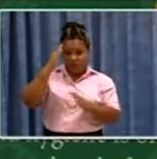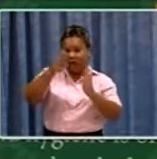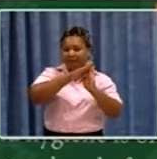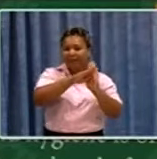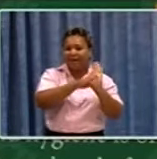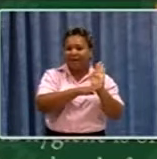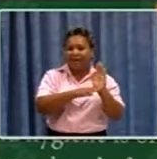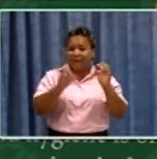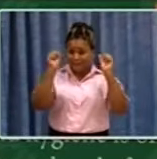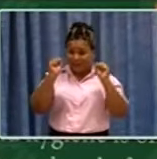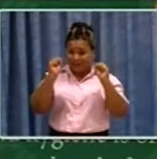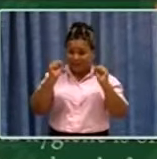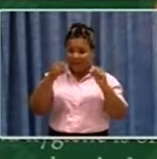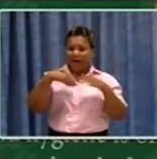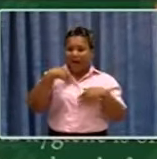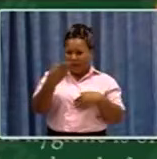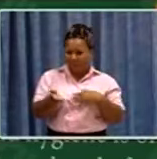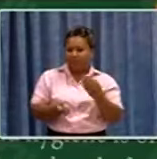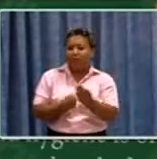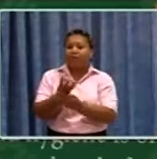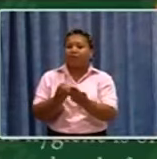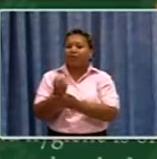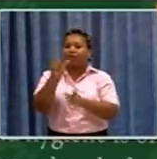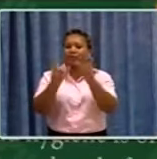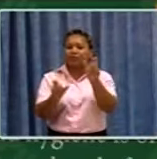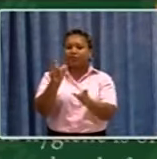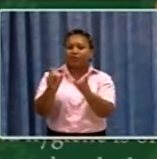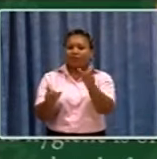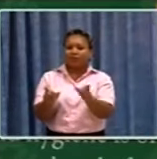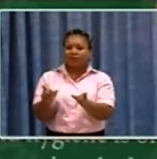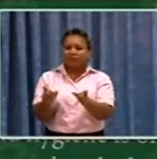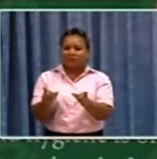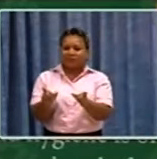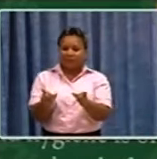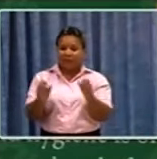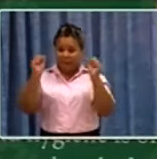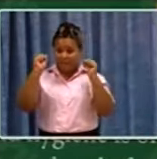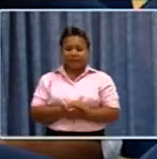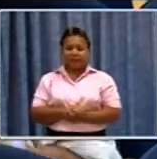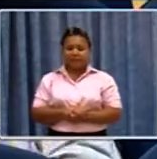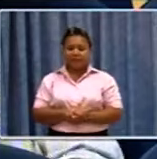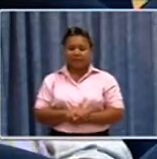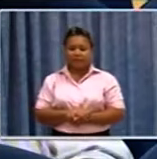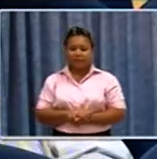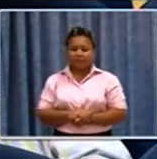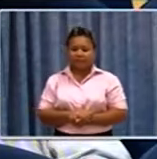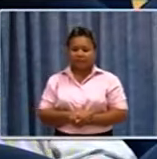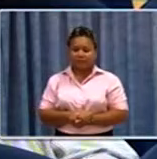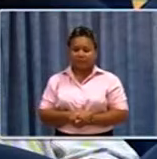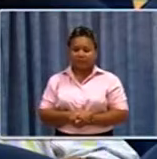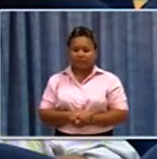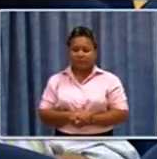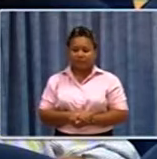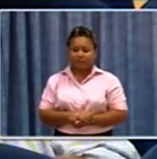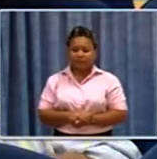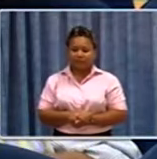petit travail. Qui met les autres pour nettoyer les autres bus, qui met les autres pour faire les autres arrivées, contrôle la capacité de entrer dans le bus. Si y en a bon l'arrangement qui peut faire